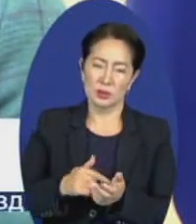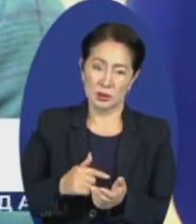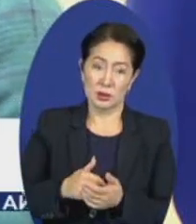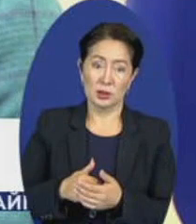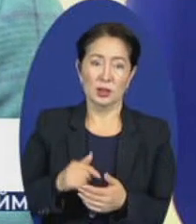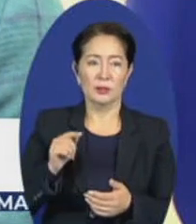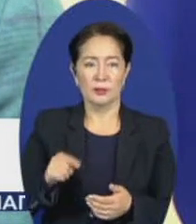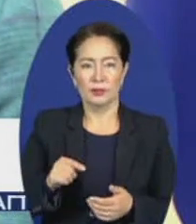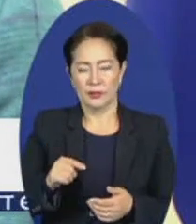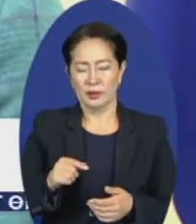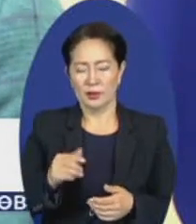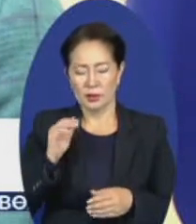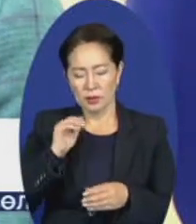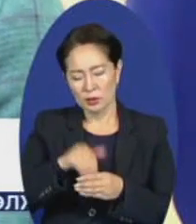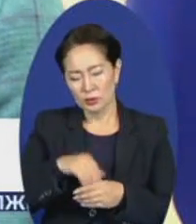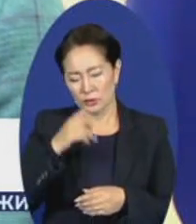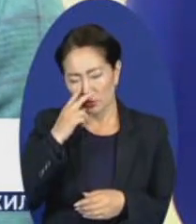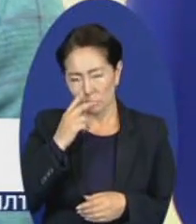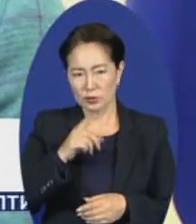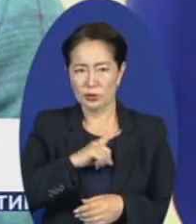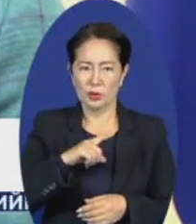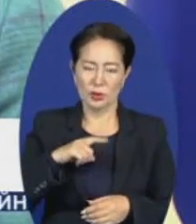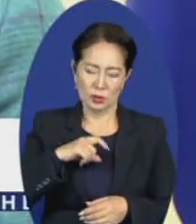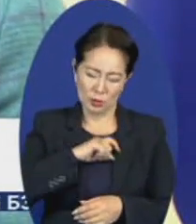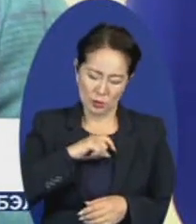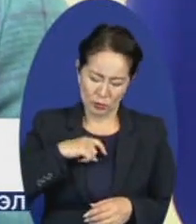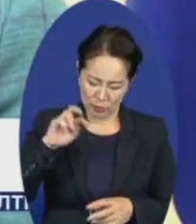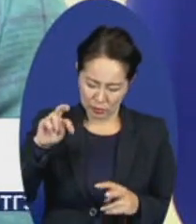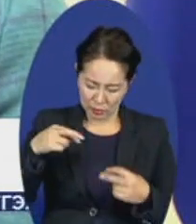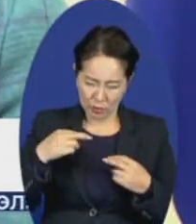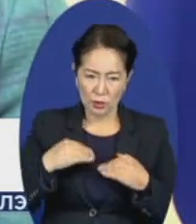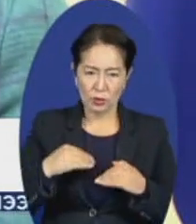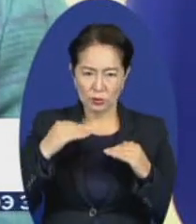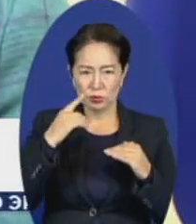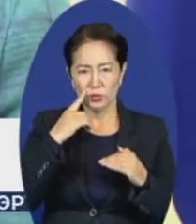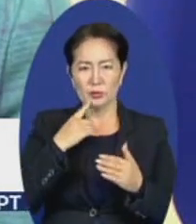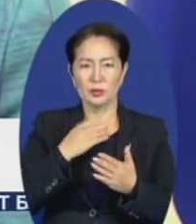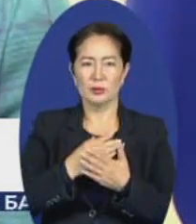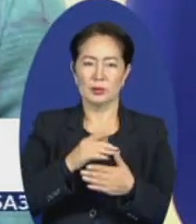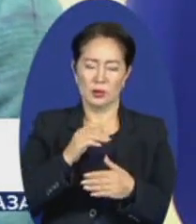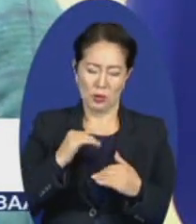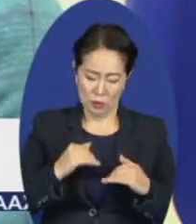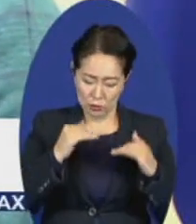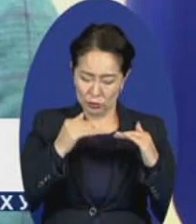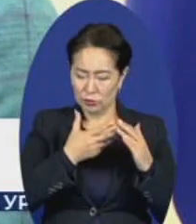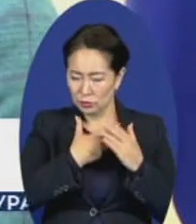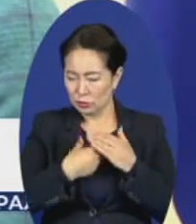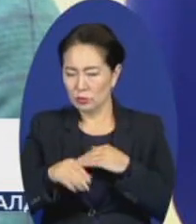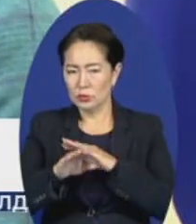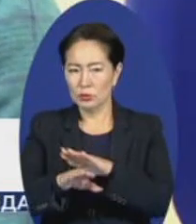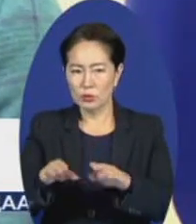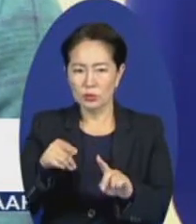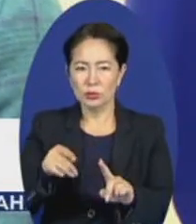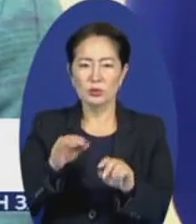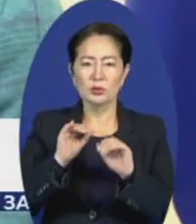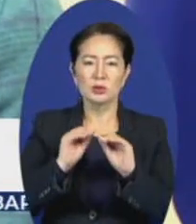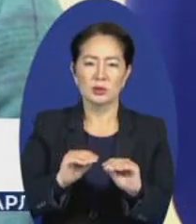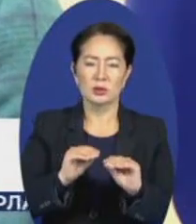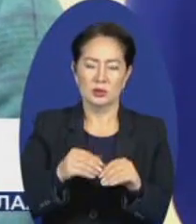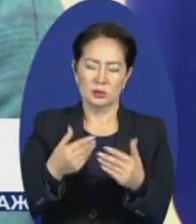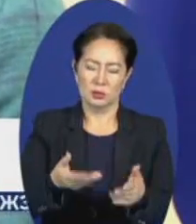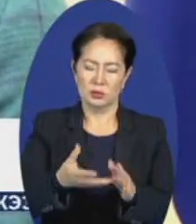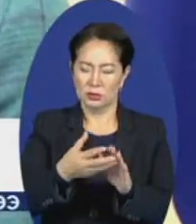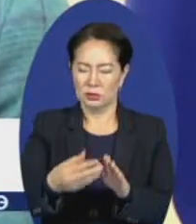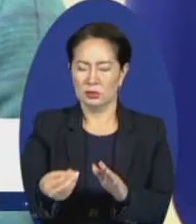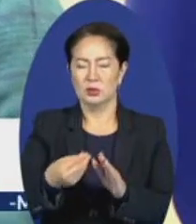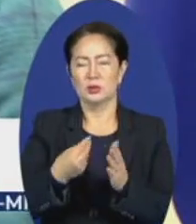хэрэгтэй. Тэгэхээр энд ингээд бас оролцоод үзье. Дээрээс нь өөрийгөө хүн талаасаа хөгжүүлээ. Тэгээд тэр хөгжсөн зүйлээ эргээд хүүхдээр очиж буухтаа